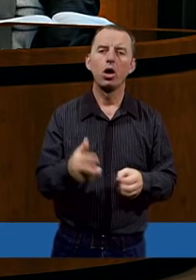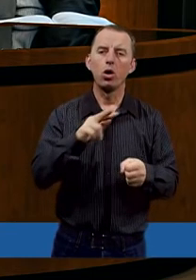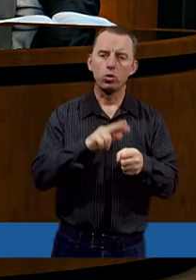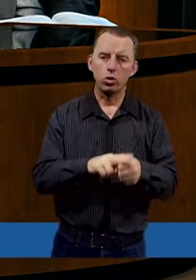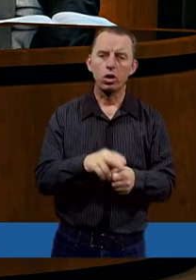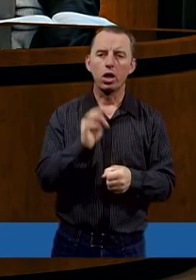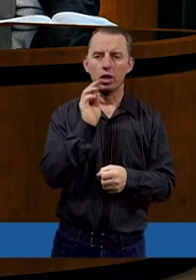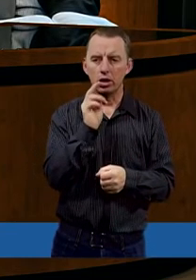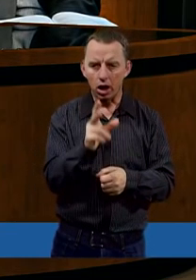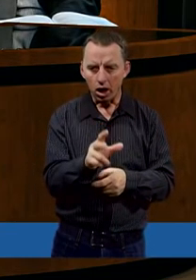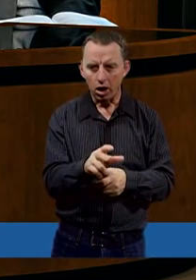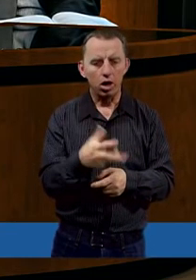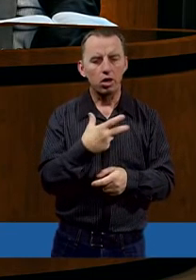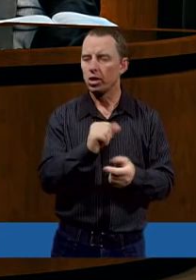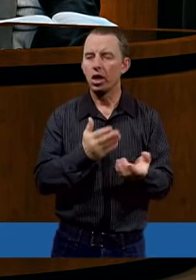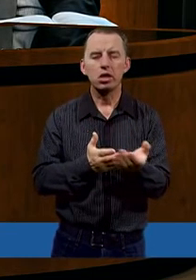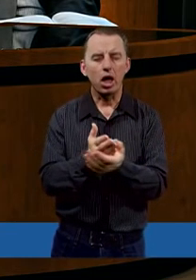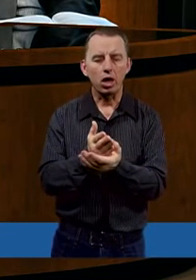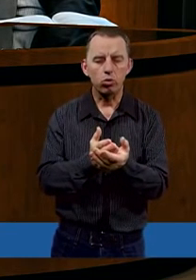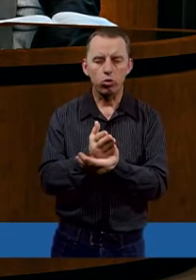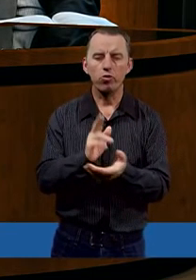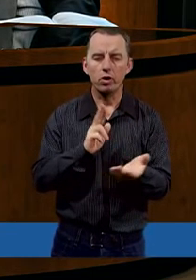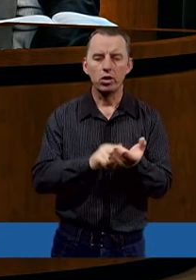który tak de facto na to nie zasługiwał.